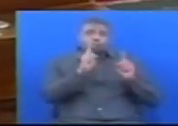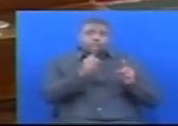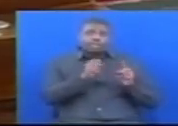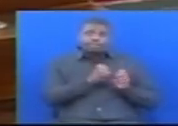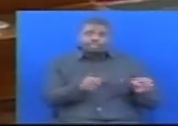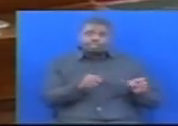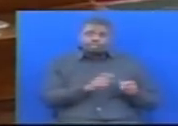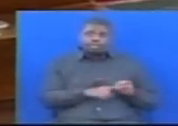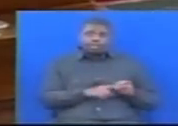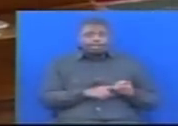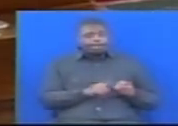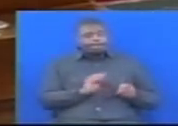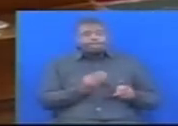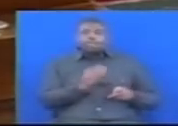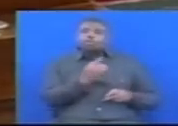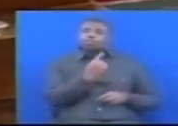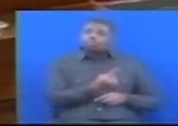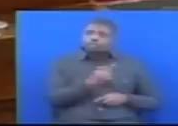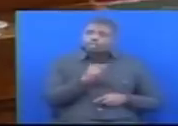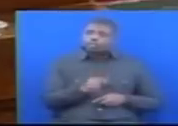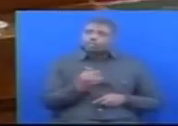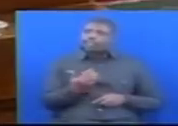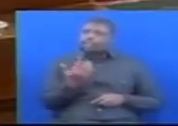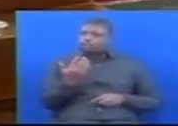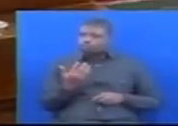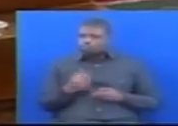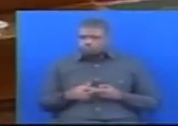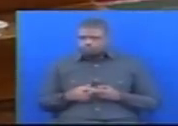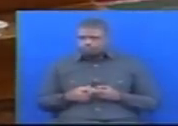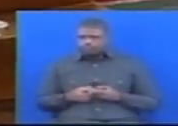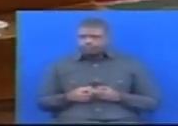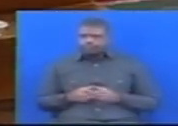kimetengewa kiasi cha shilingi bilioni 1.5.